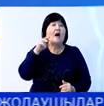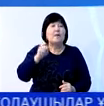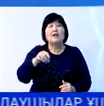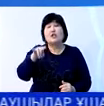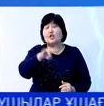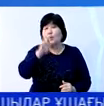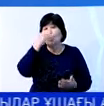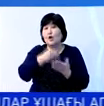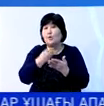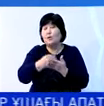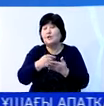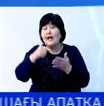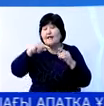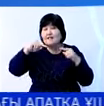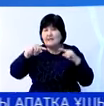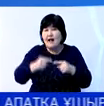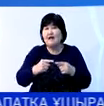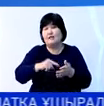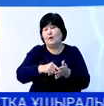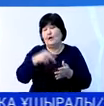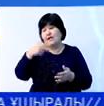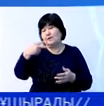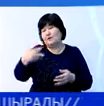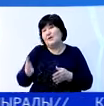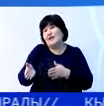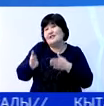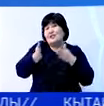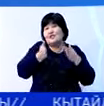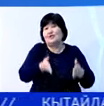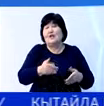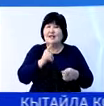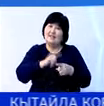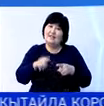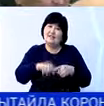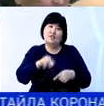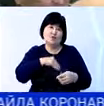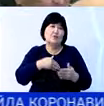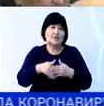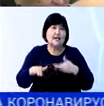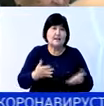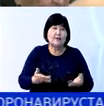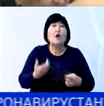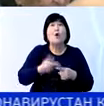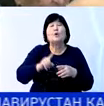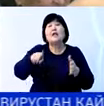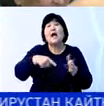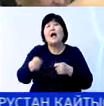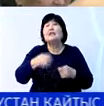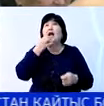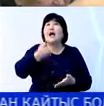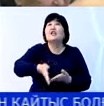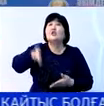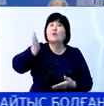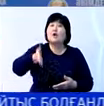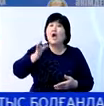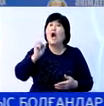бюджетті нақтылау болады. Соны 2020-ға жылжытуға тезірек соған жұмыс жасап жатырмыз. Осылайша қала әкімі есеп беру